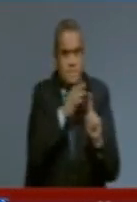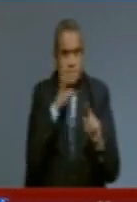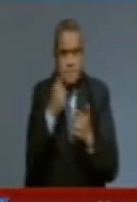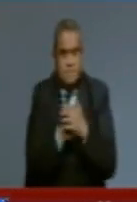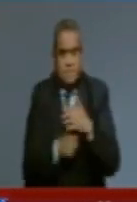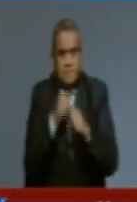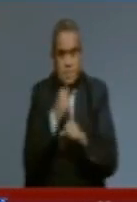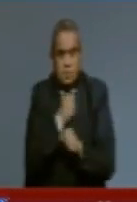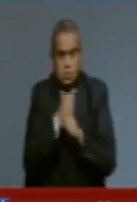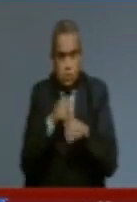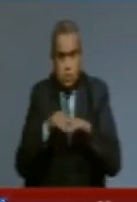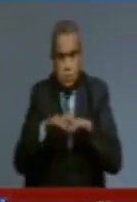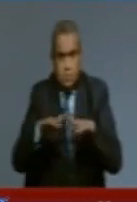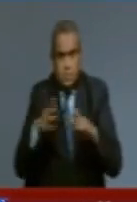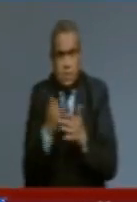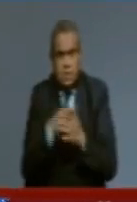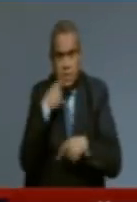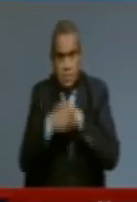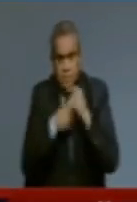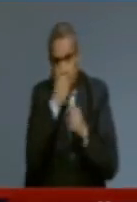ينتشر في القرنين